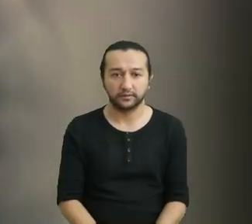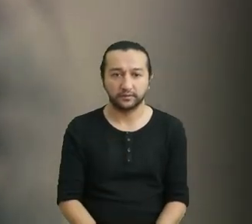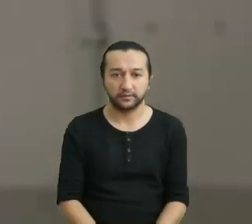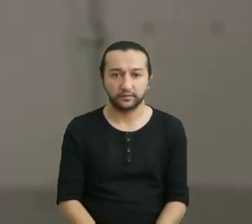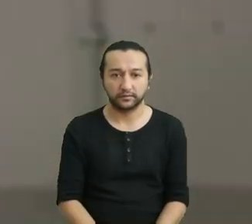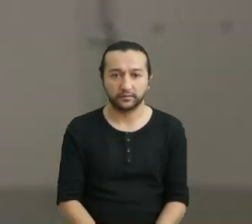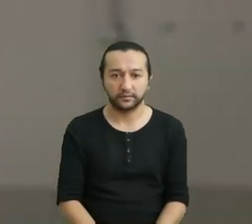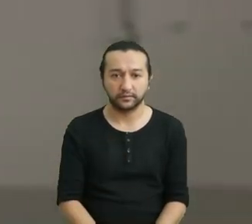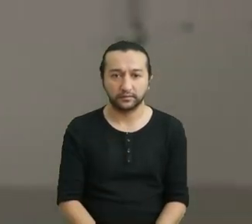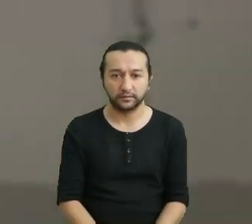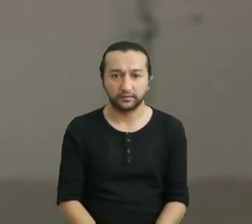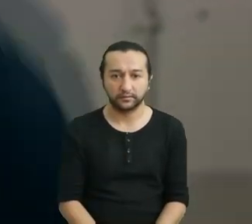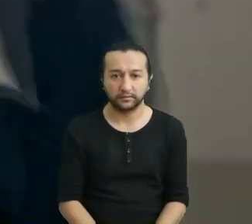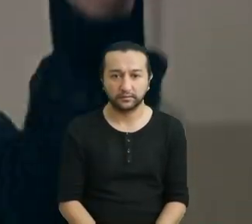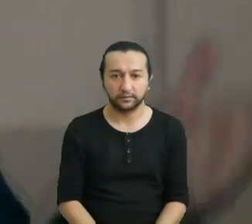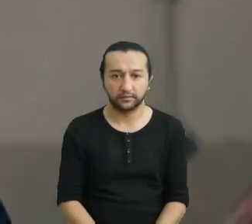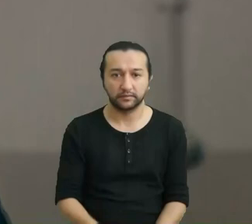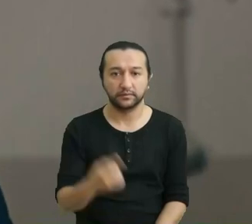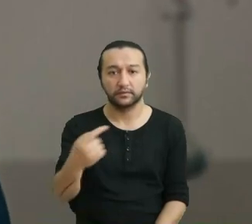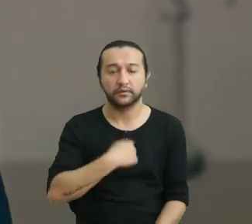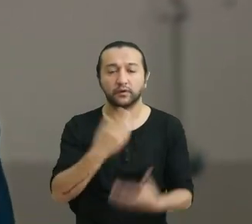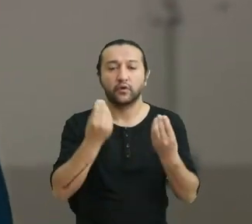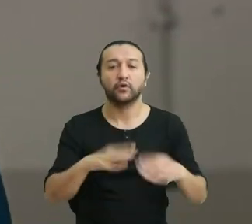Devran iki eliyle birden başını dövdü.